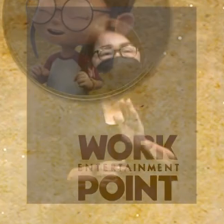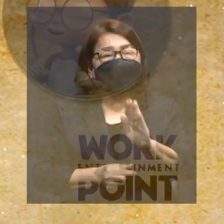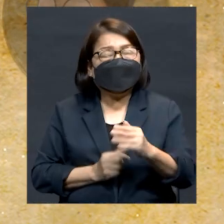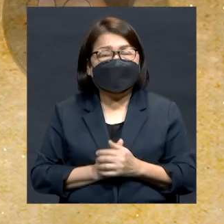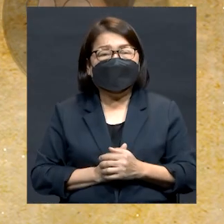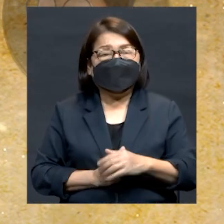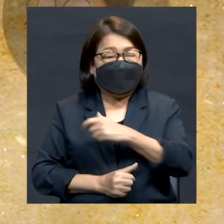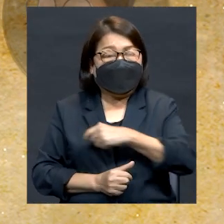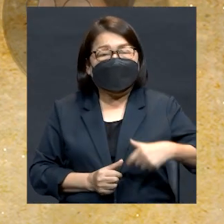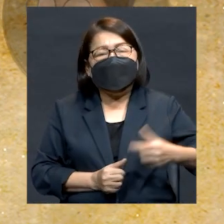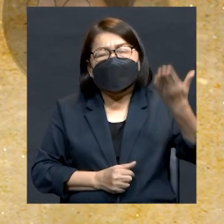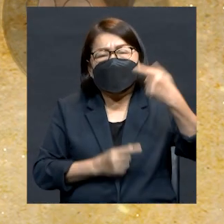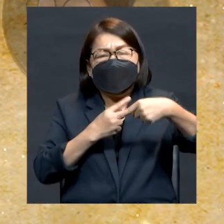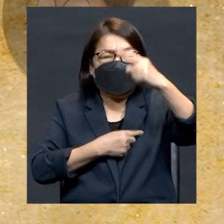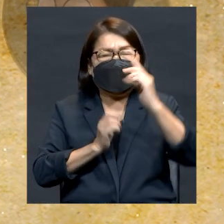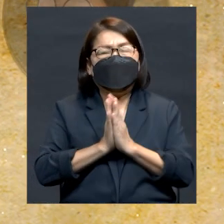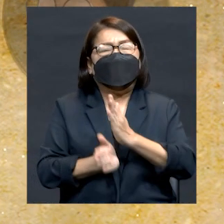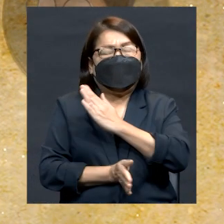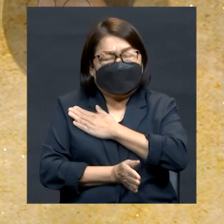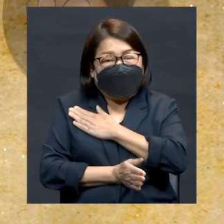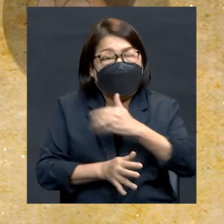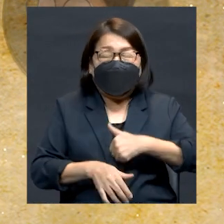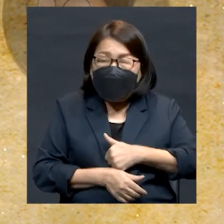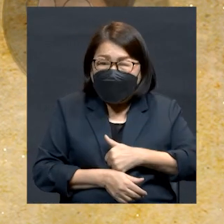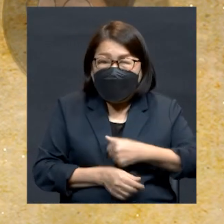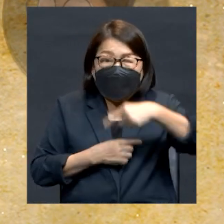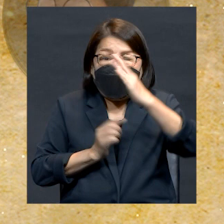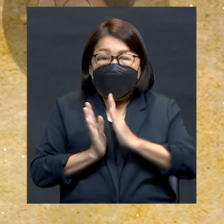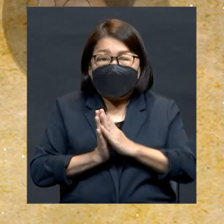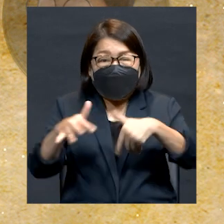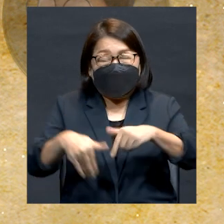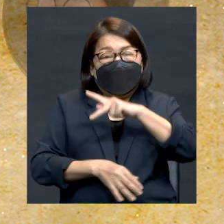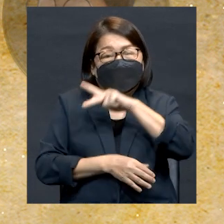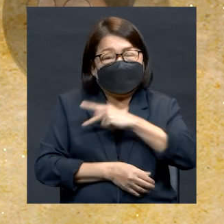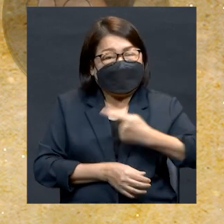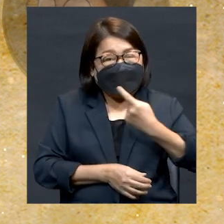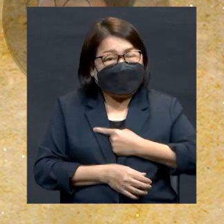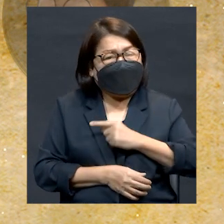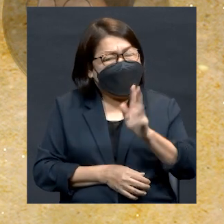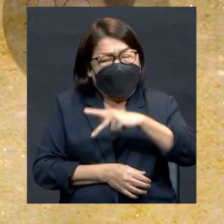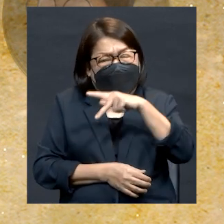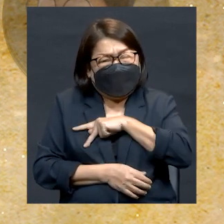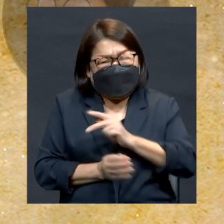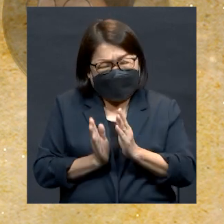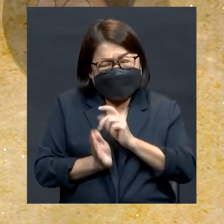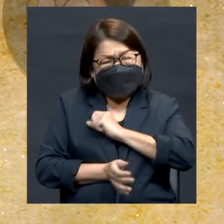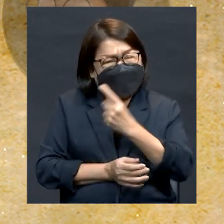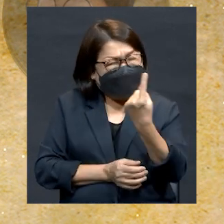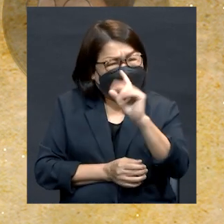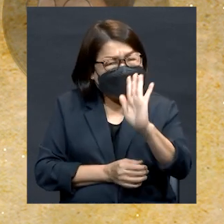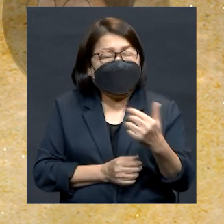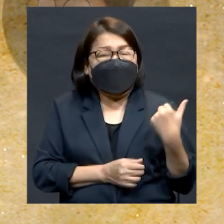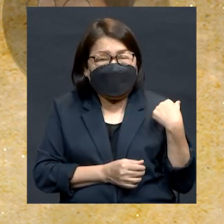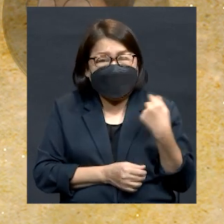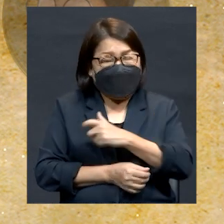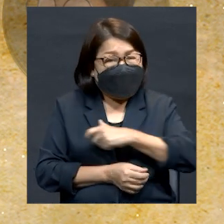ปู่สั่งทำกรอบรูปในหลวงตอนที่พระองค์ทรงผนวด ตอนพระองค์ทรงผนวดชาวพุทธคงดีใจมากๆเลยนะครับ ก็ไม่ใช่แค่ชาว